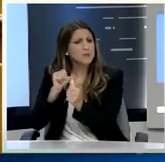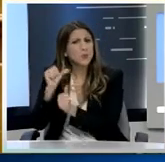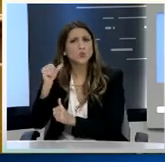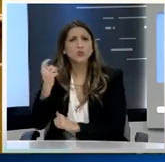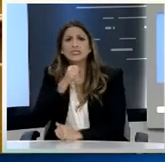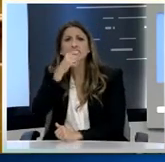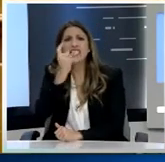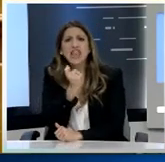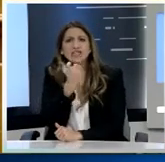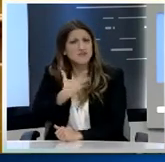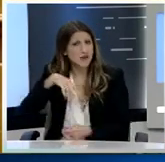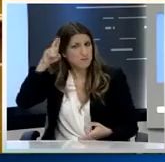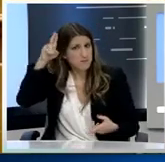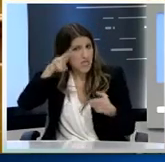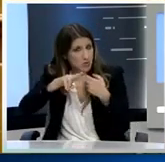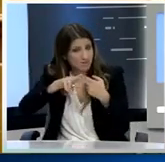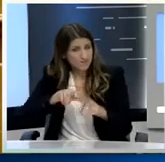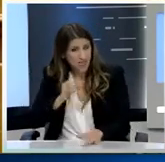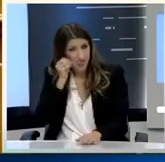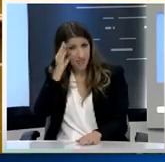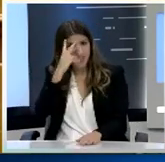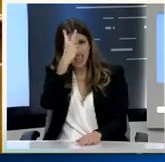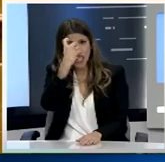και συντάξεις. Να θυμίσω ότι το